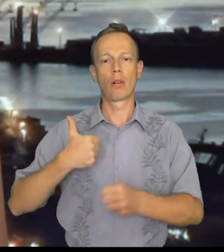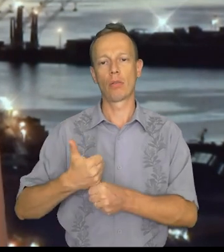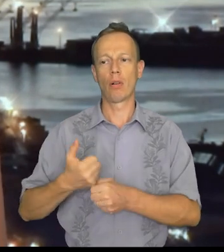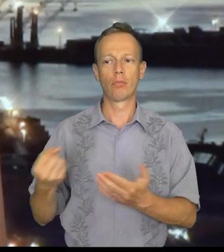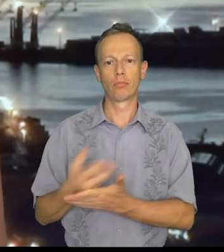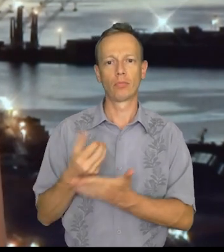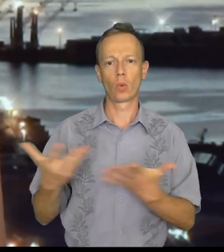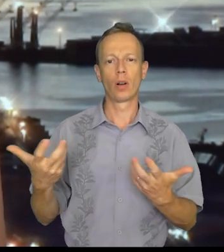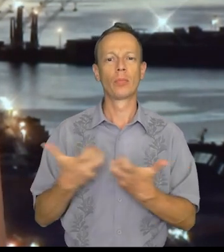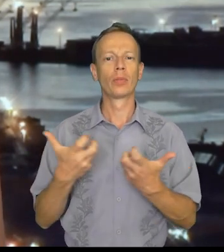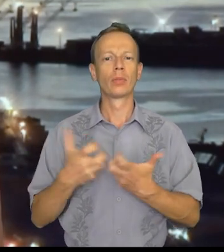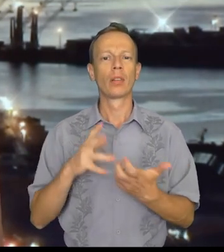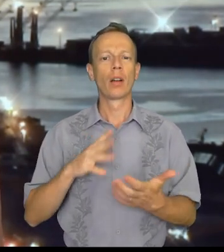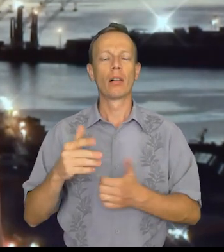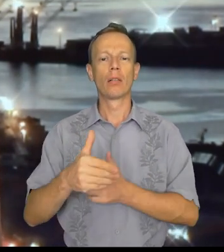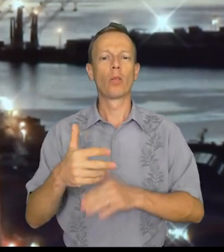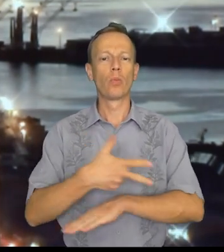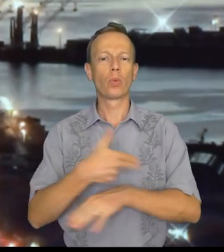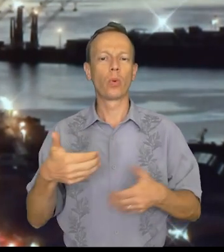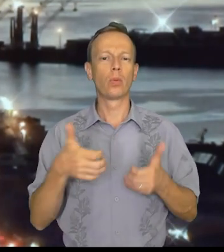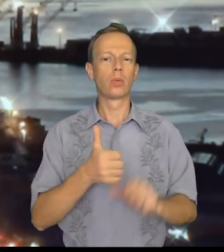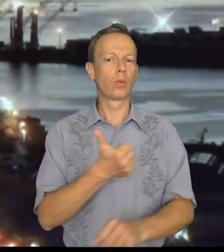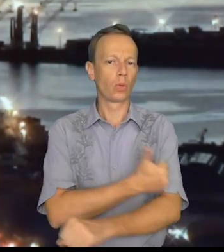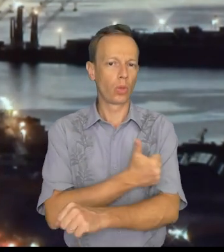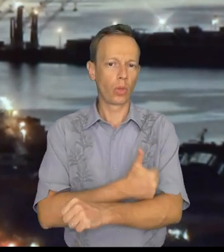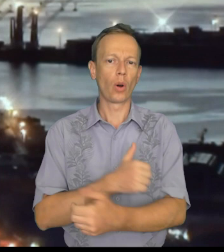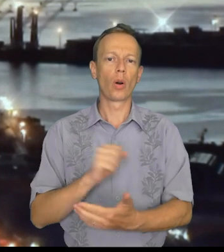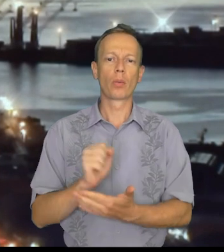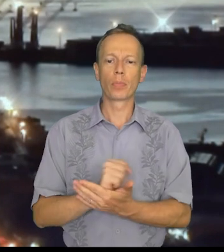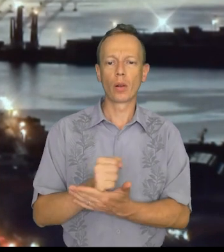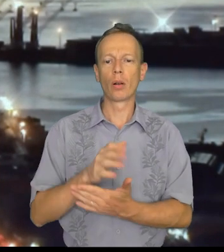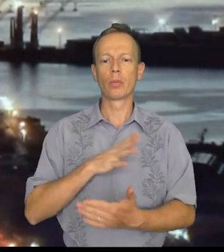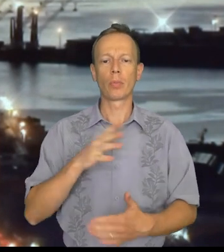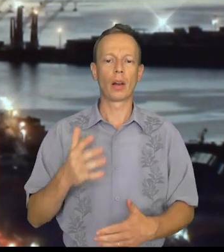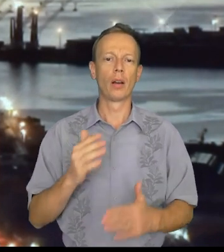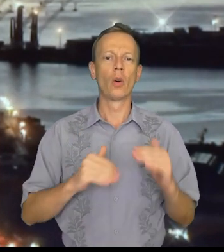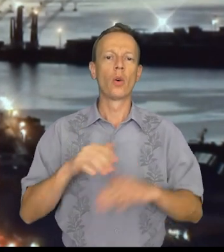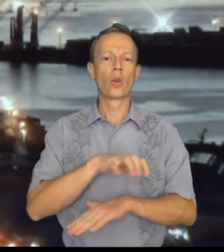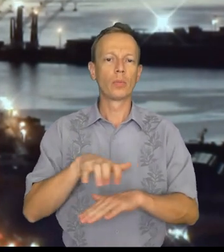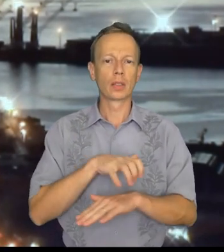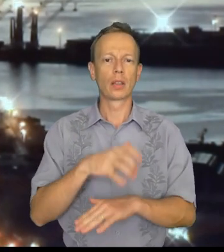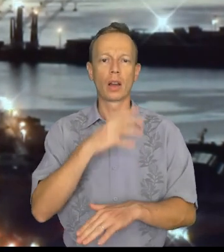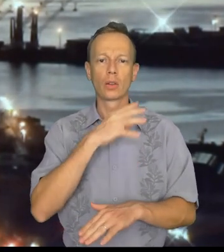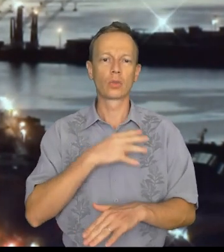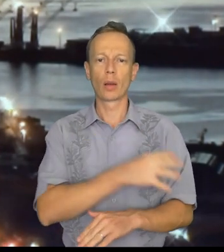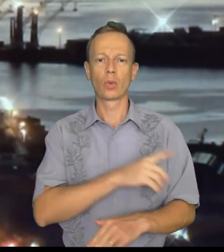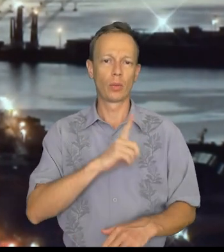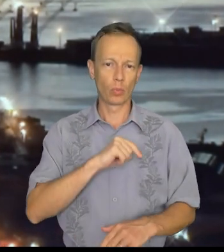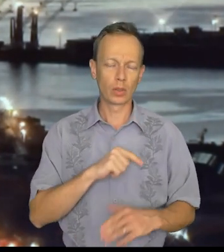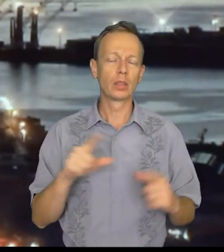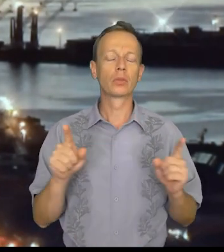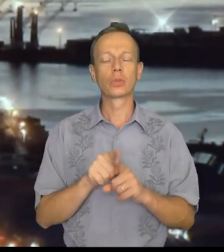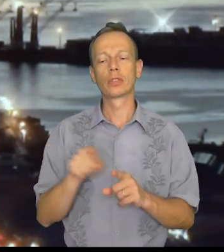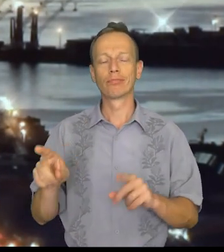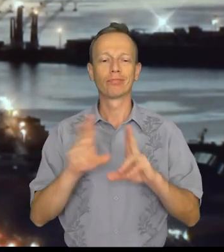office anti-stupéfiant piloté par la gendarmerie, la police, les douanes et le Haut-Saria. Hervé Leroy qui a également évoqué l'affaire